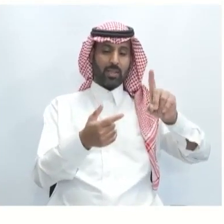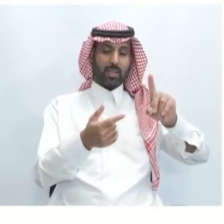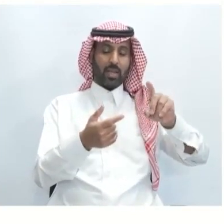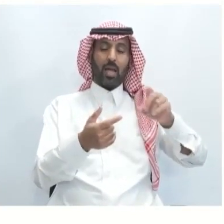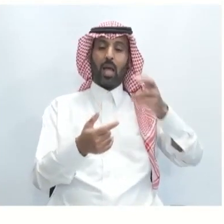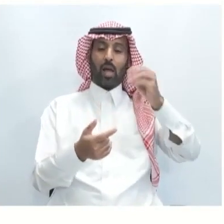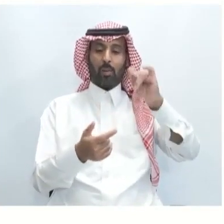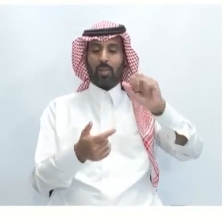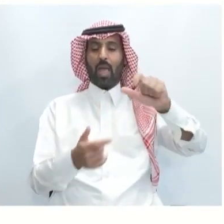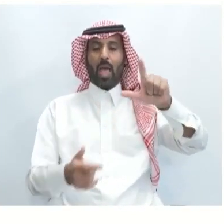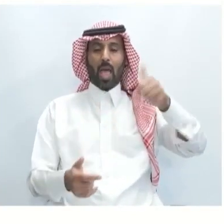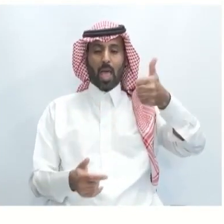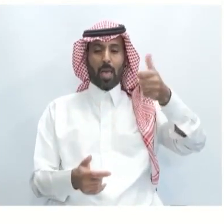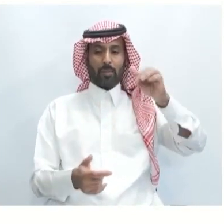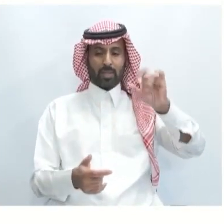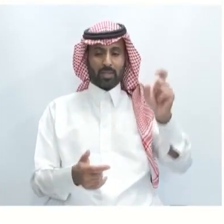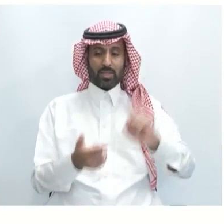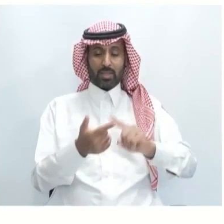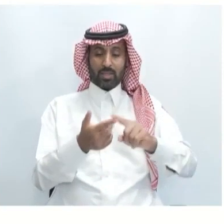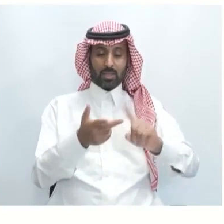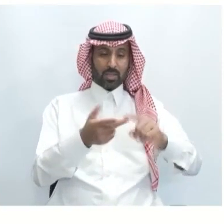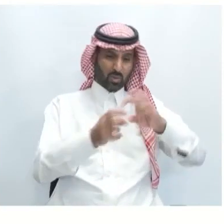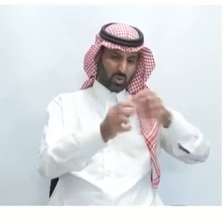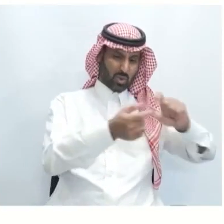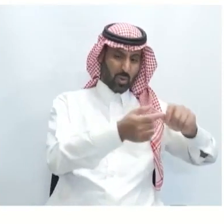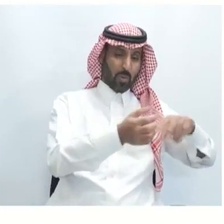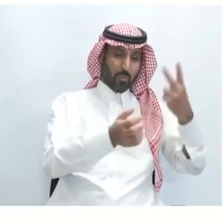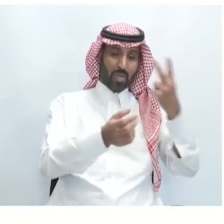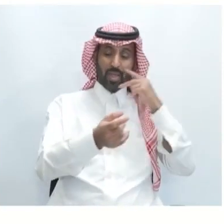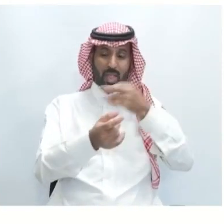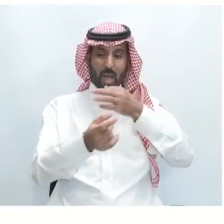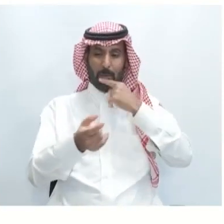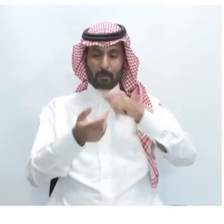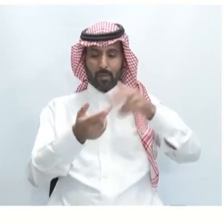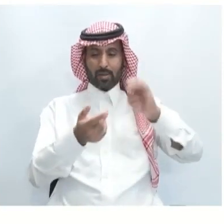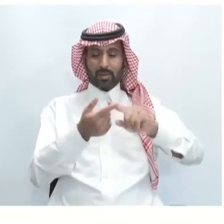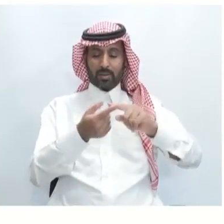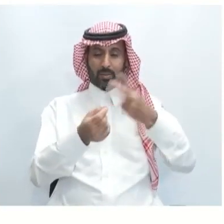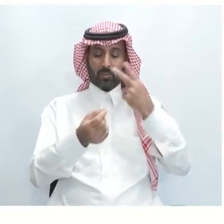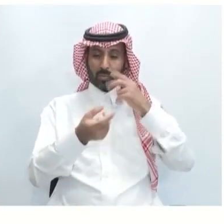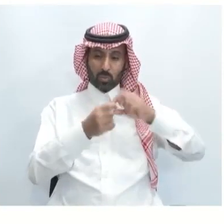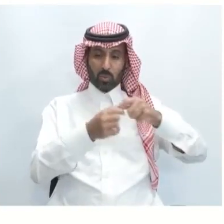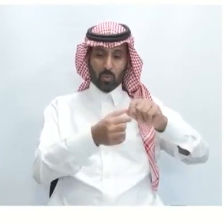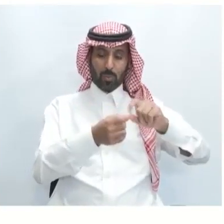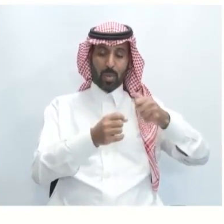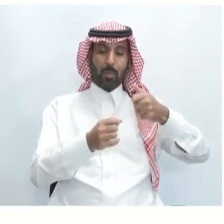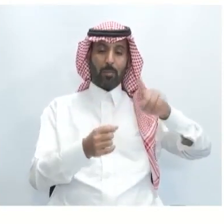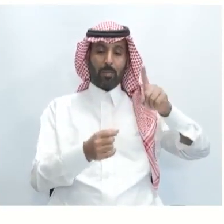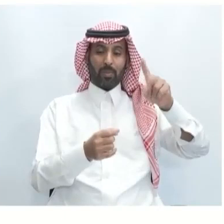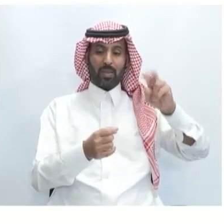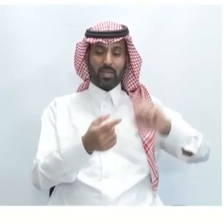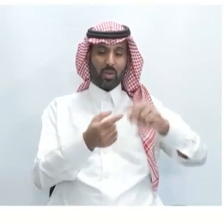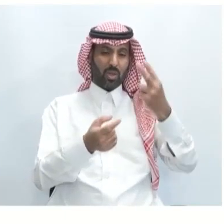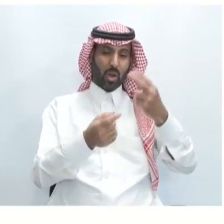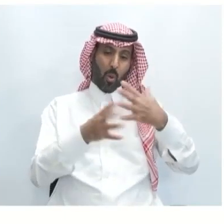اميني سلسله مكونه من حمضين امينين او اكثر مرتبطين معا بروابط ببتيديه بروابط ببتيديه اثنين او